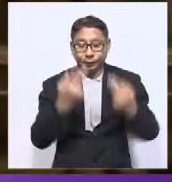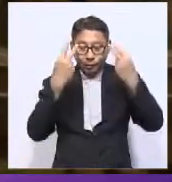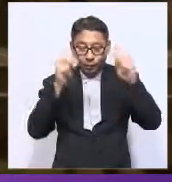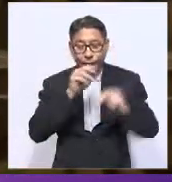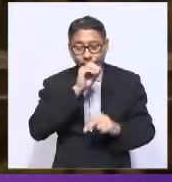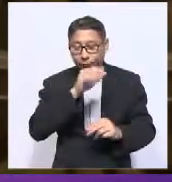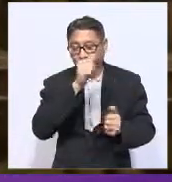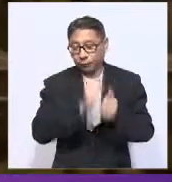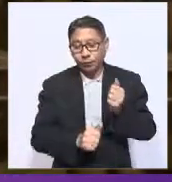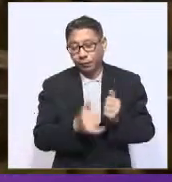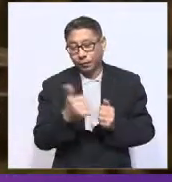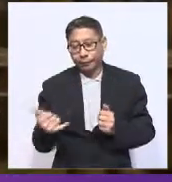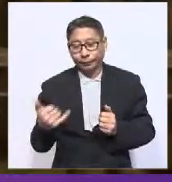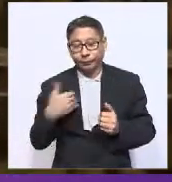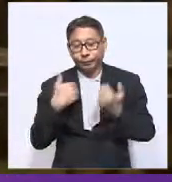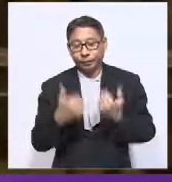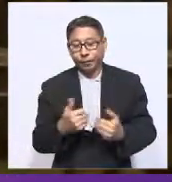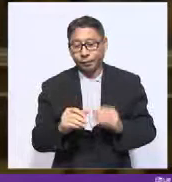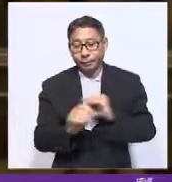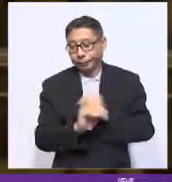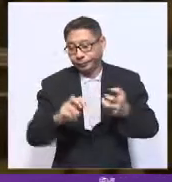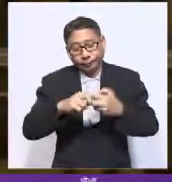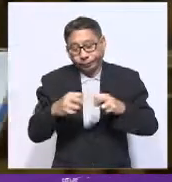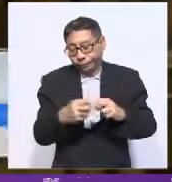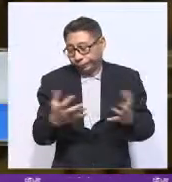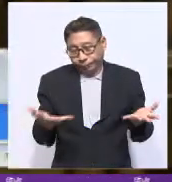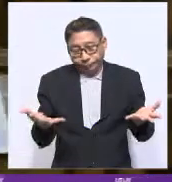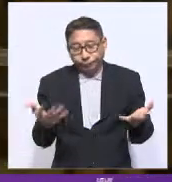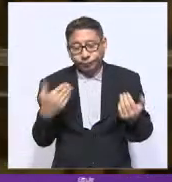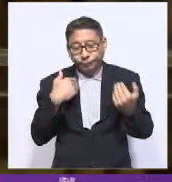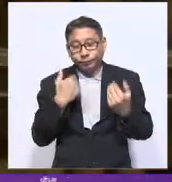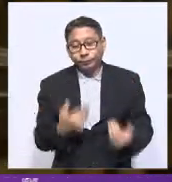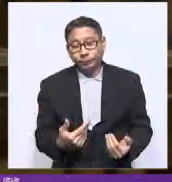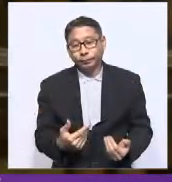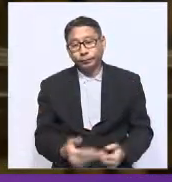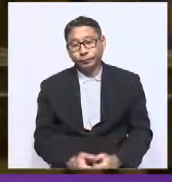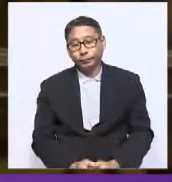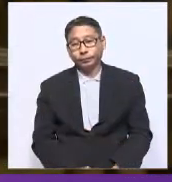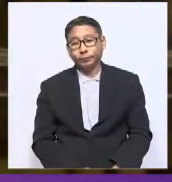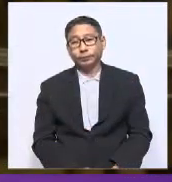กบอกทุกอย่างนะเพราะไม่มีปัญหาแหละนะครับ